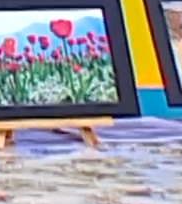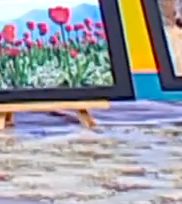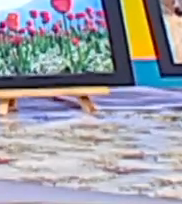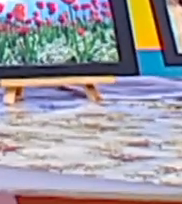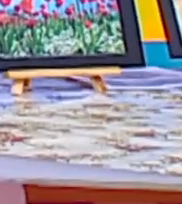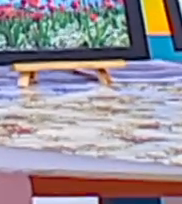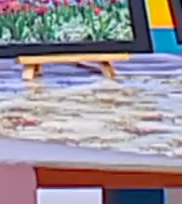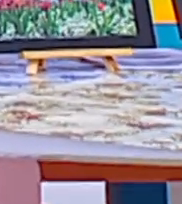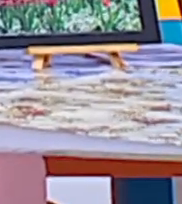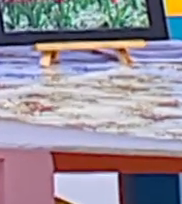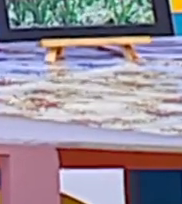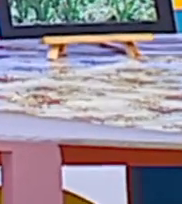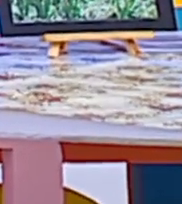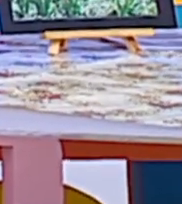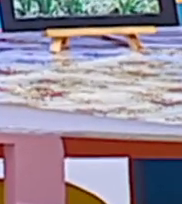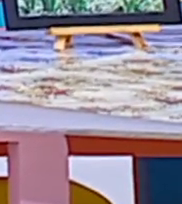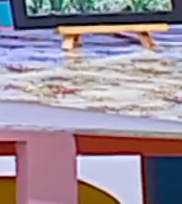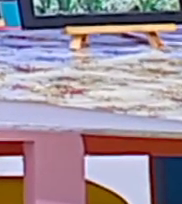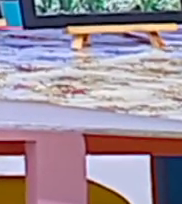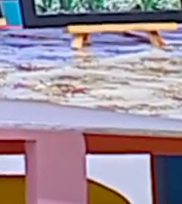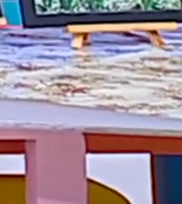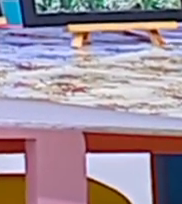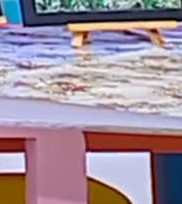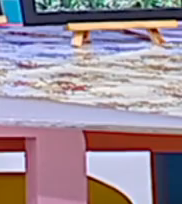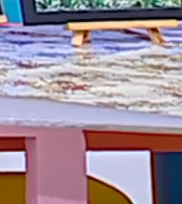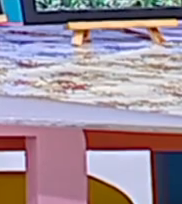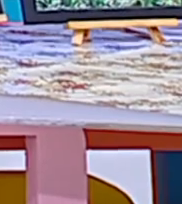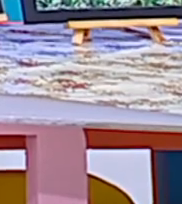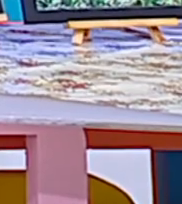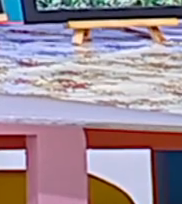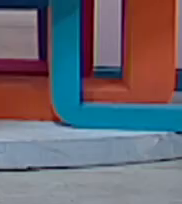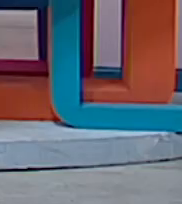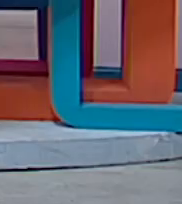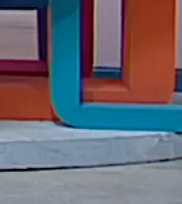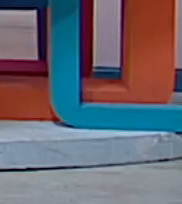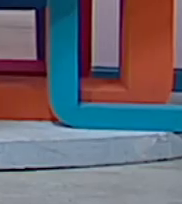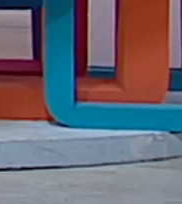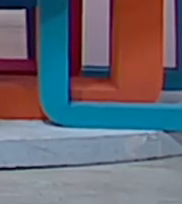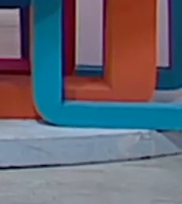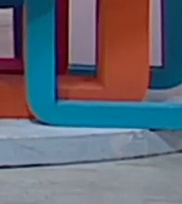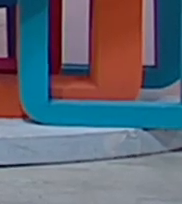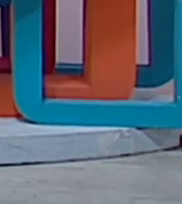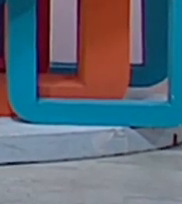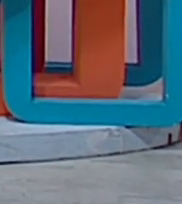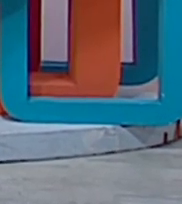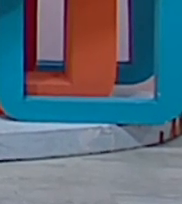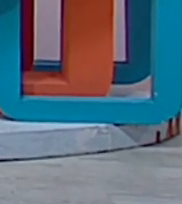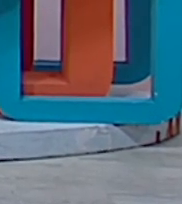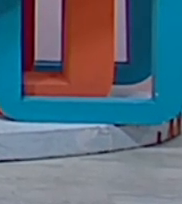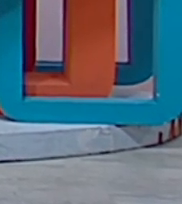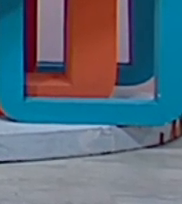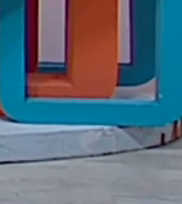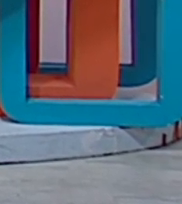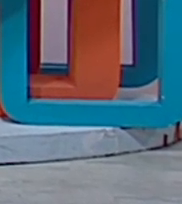lama2 gambar bunga gambar kuda benang buah dan juga